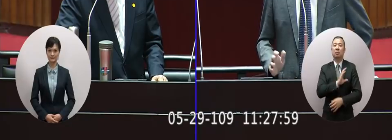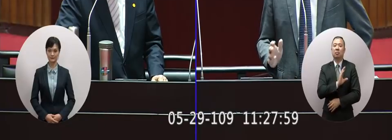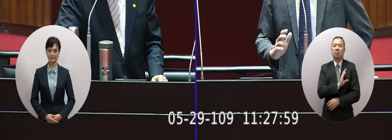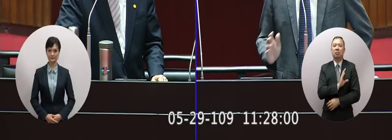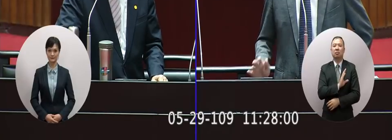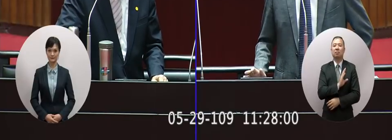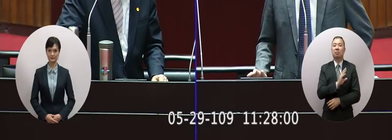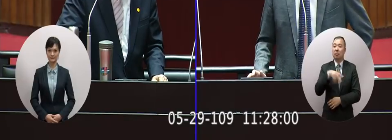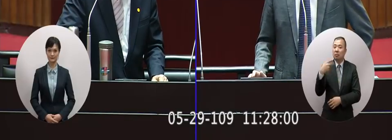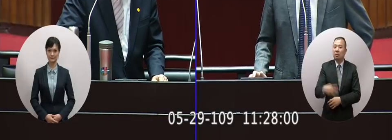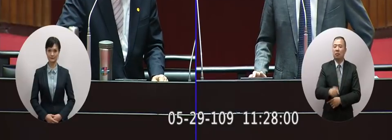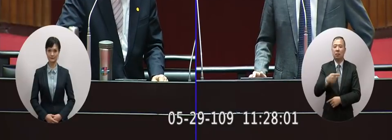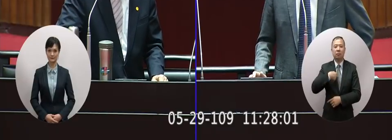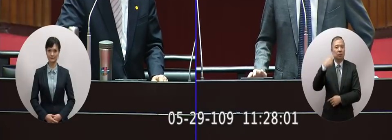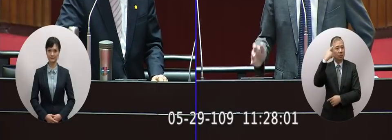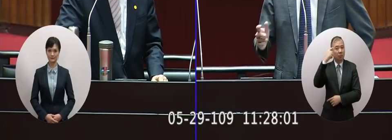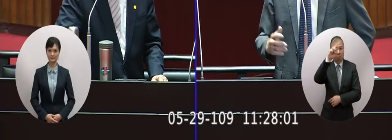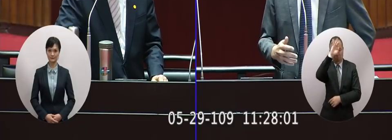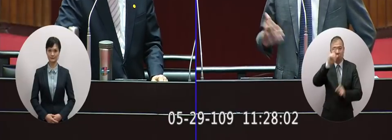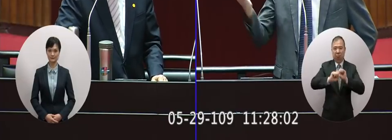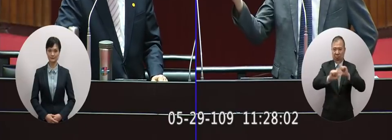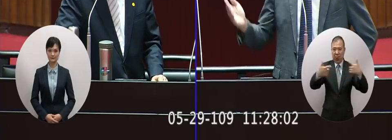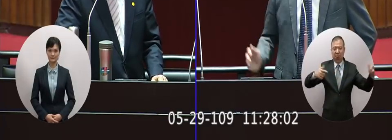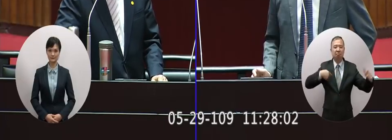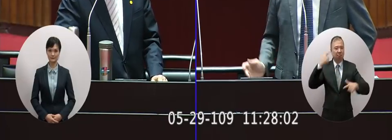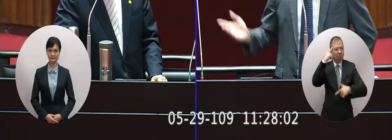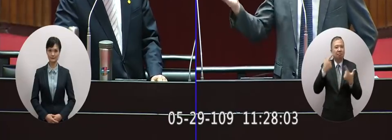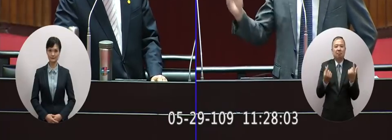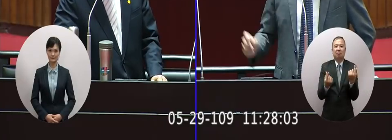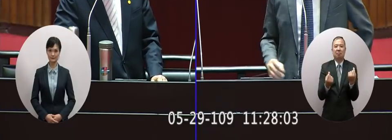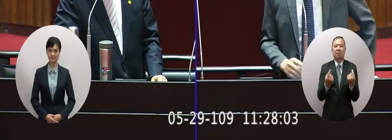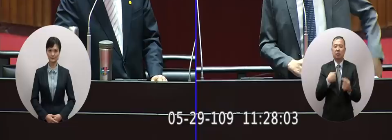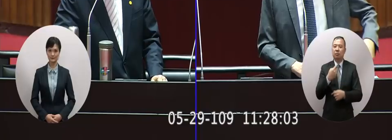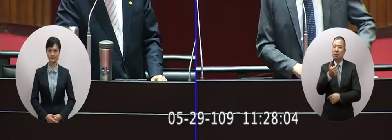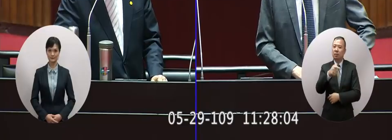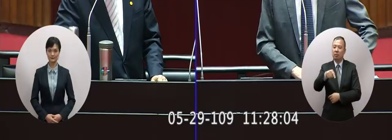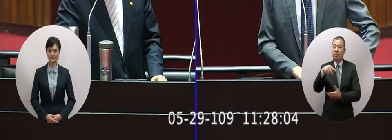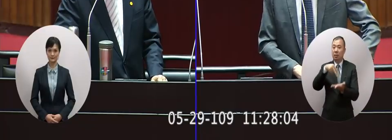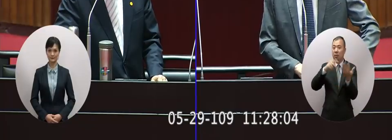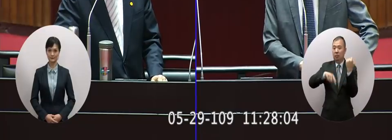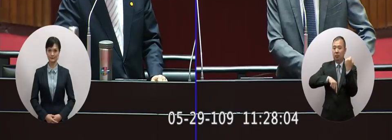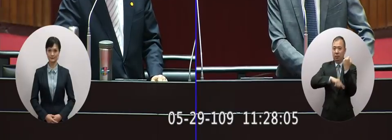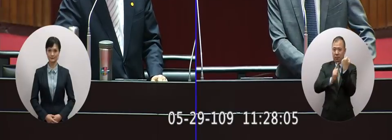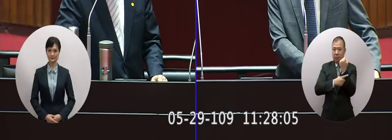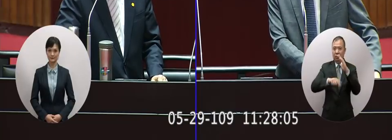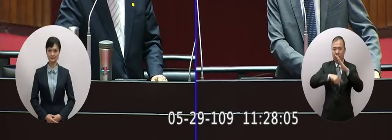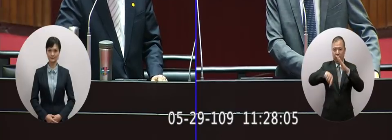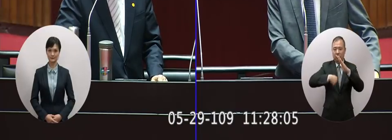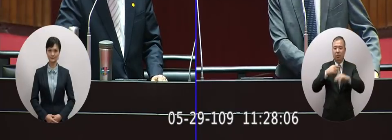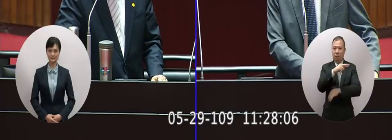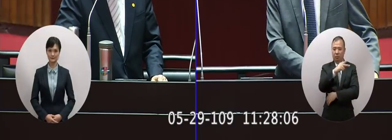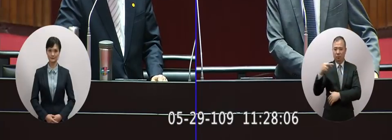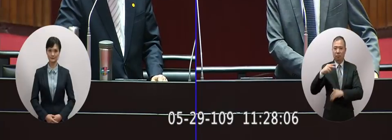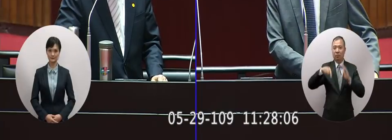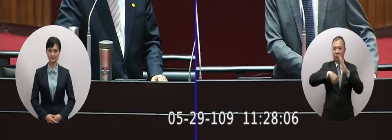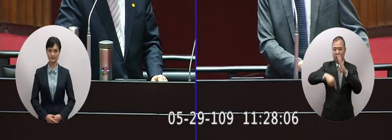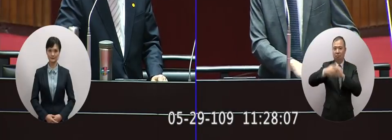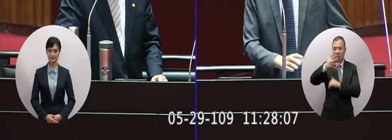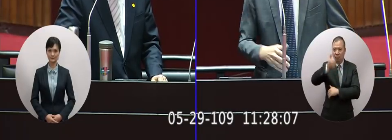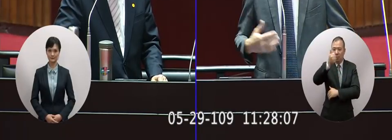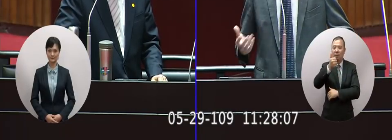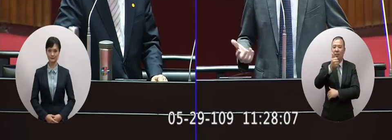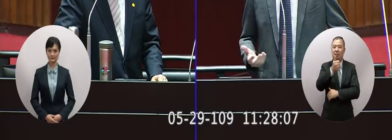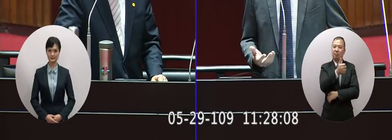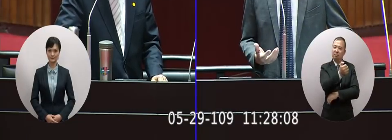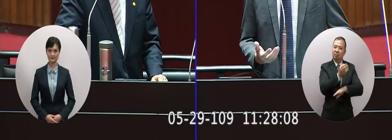这个朝野上的一个大的共识。其实这点我也要特别谢谢我们立法院的游院长哈。因为其实在